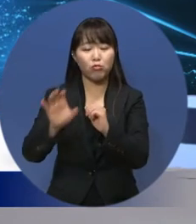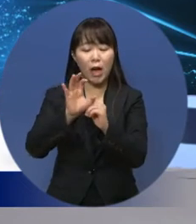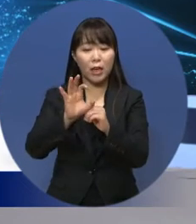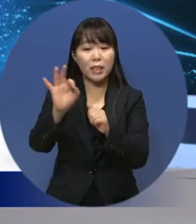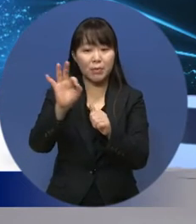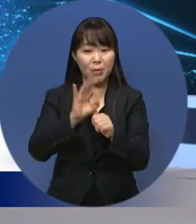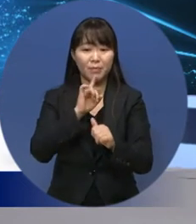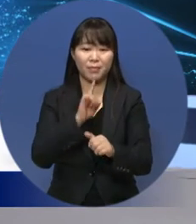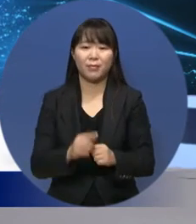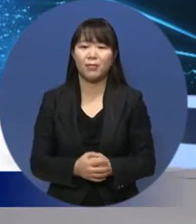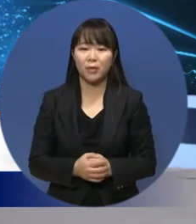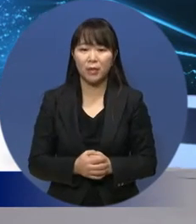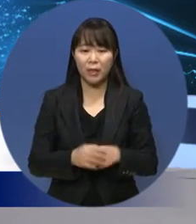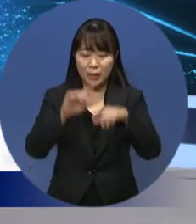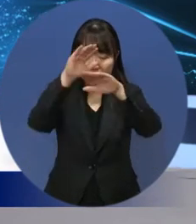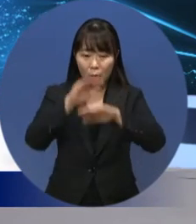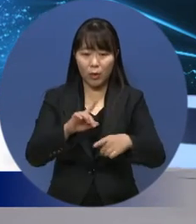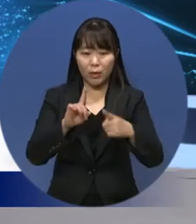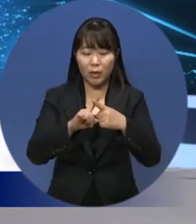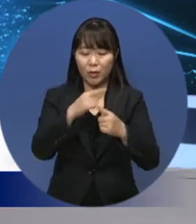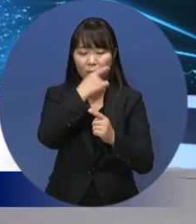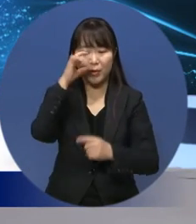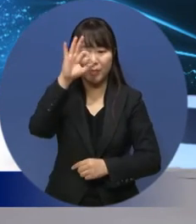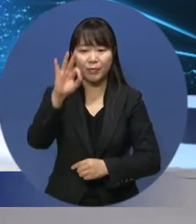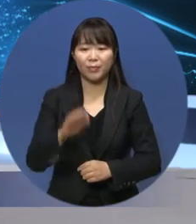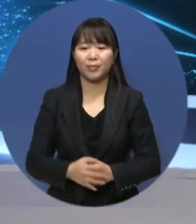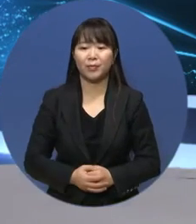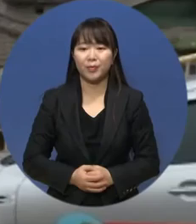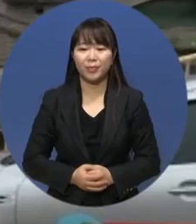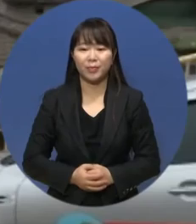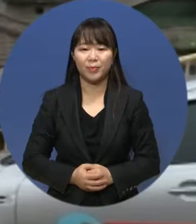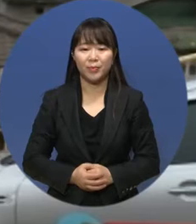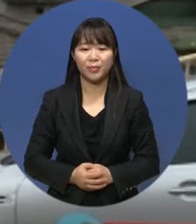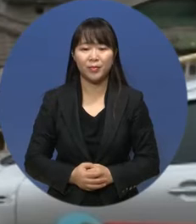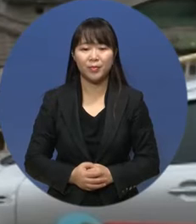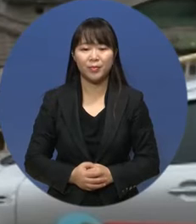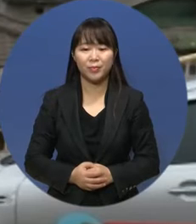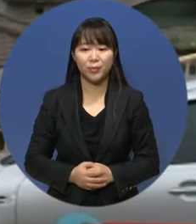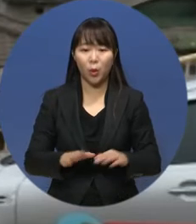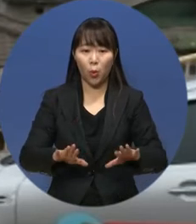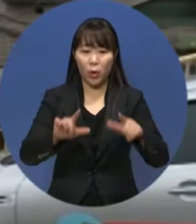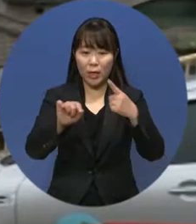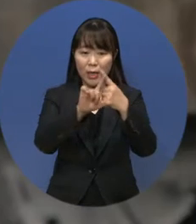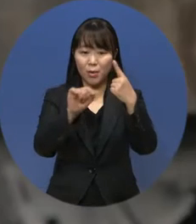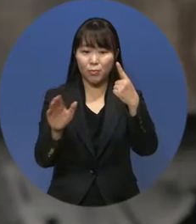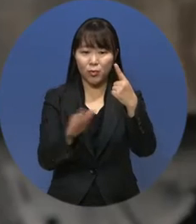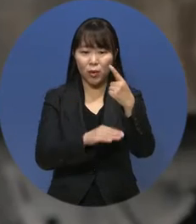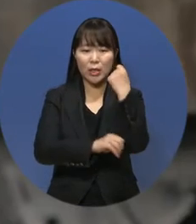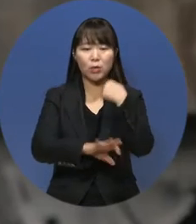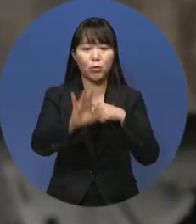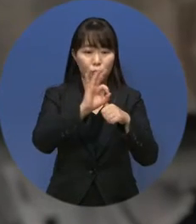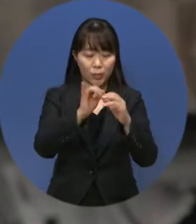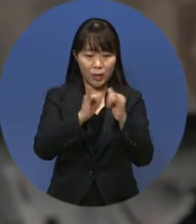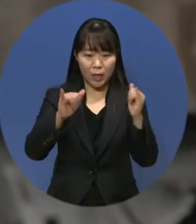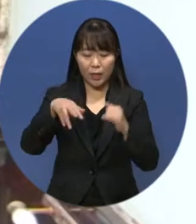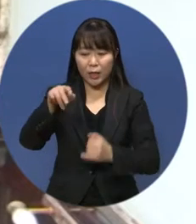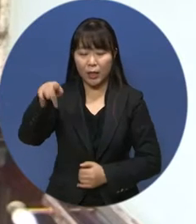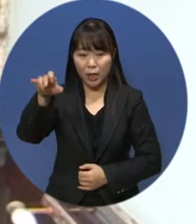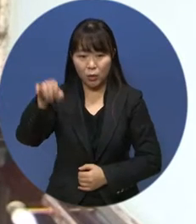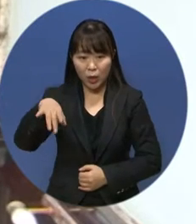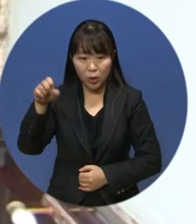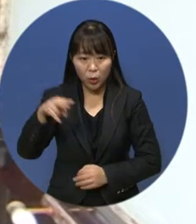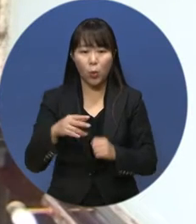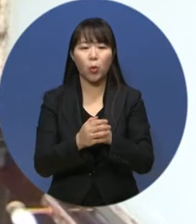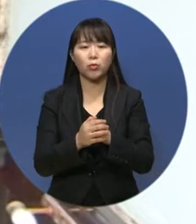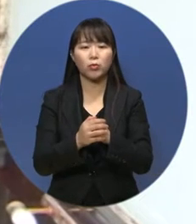이루어지는데요 자세한 내용 정두리 기자가 전합니다 올해 1월부터 기초 수급자와 차상위계층 그리고